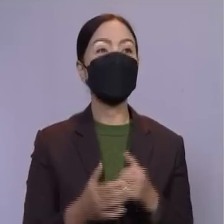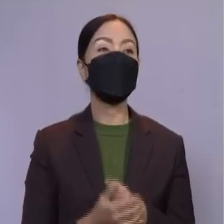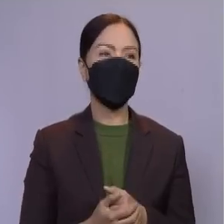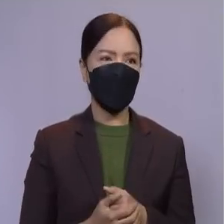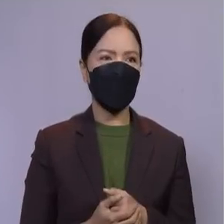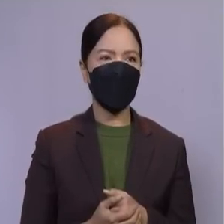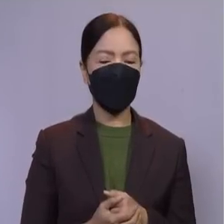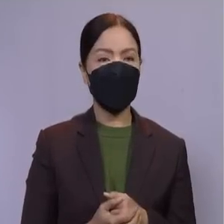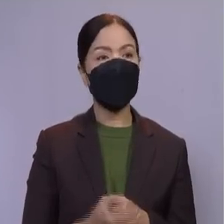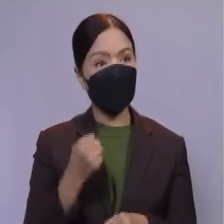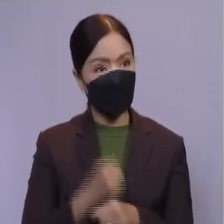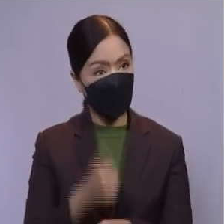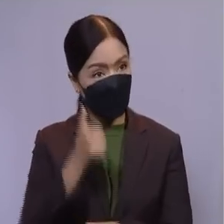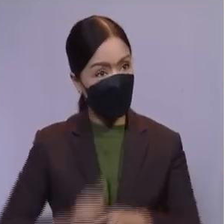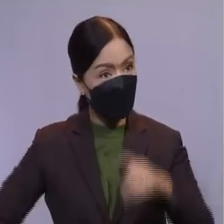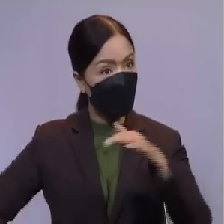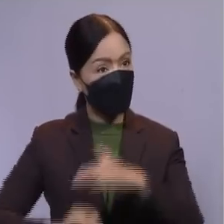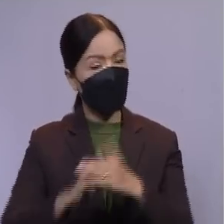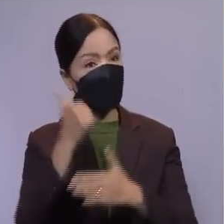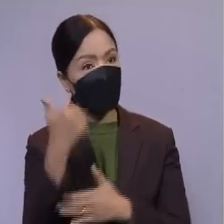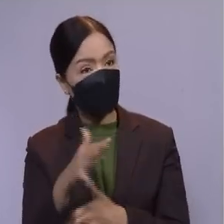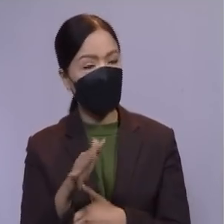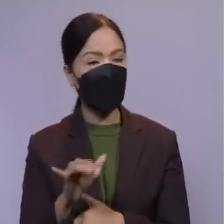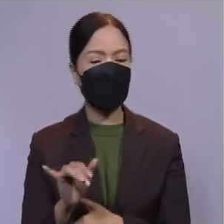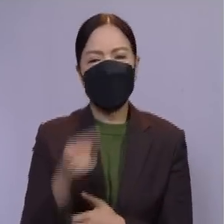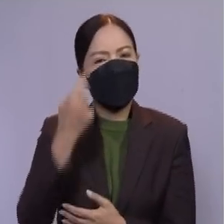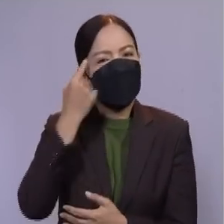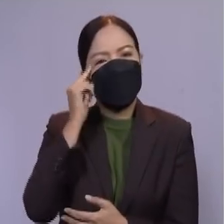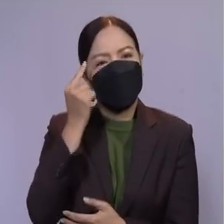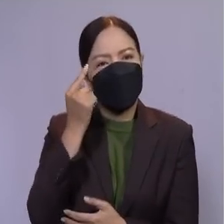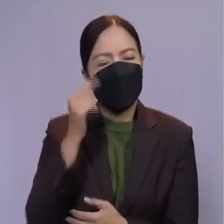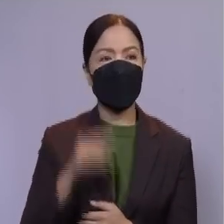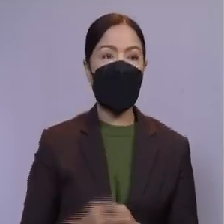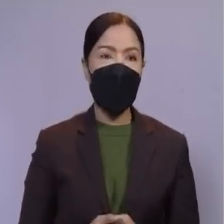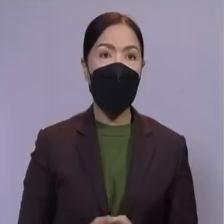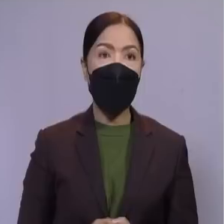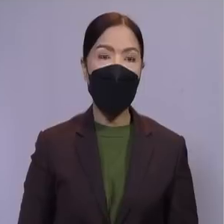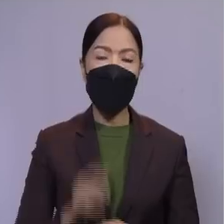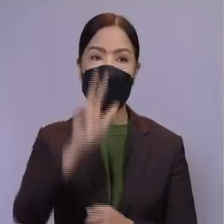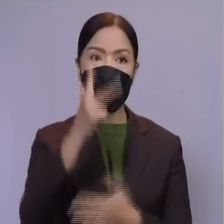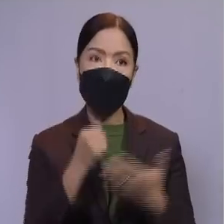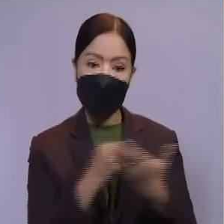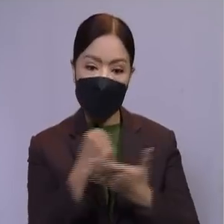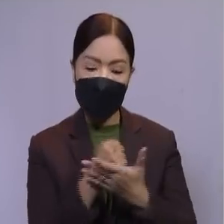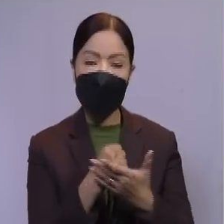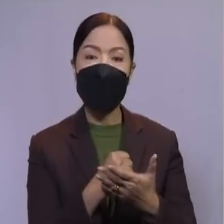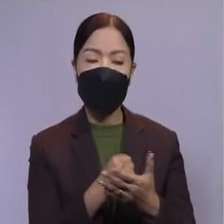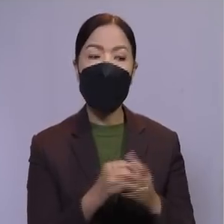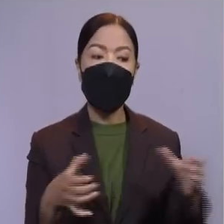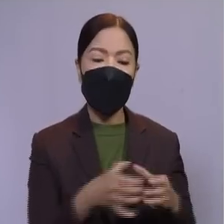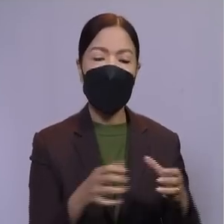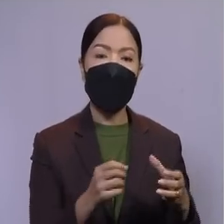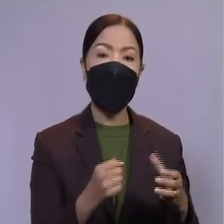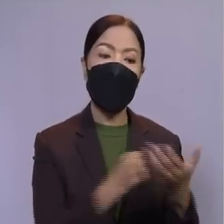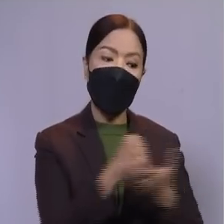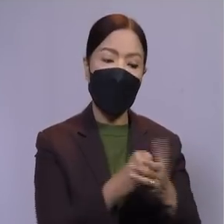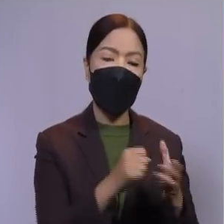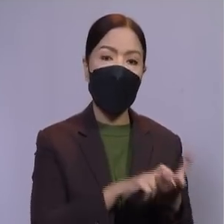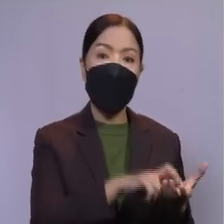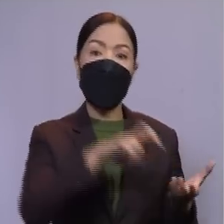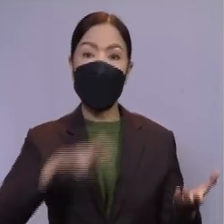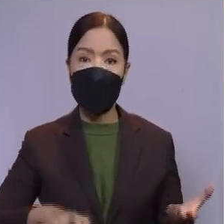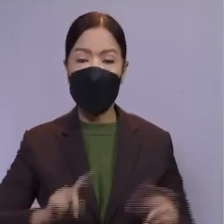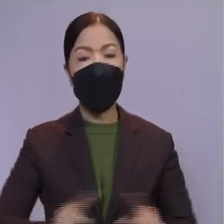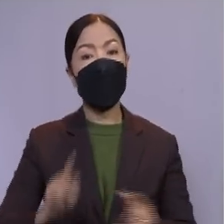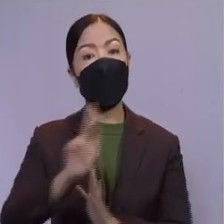ทำแล้วสำเร็จหรือไม่ก็เป็นอีกเรื่องหนึ่งแม้ว่าจะมีการปลดล็อคกัญชาจากการเป็นยาเสพติดแต่ว่ากฎหมาย